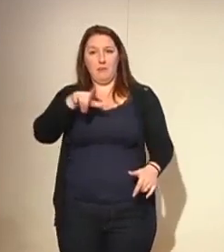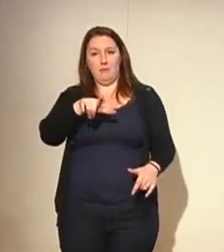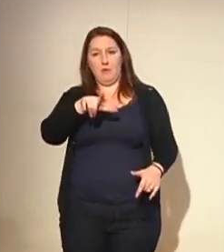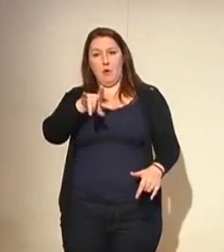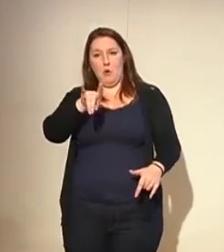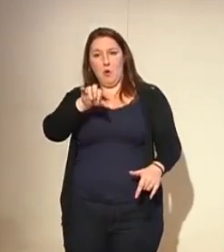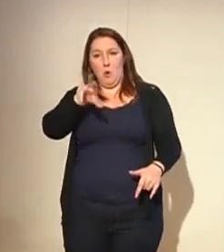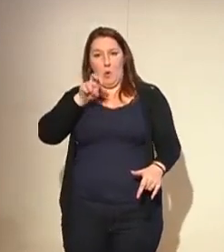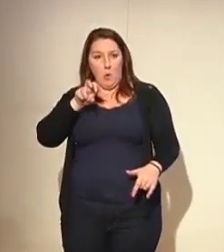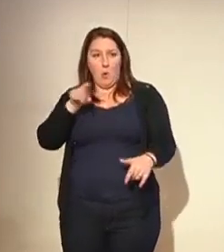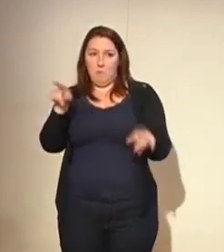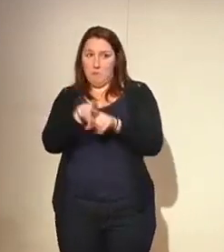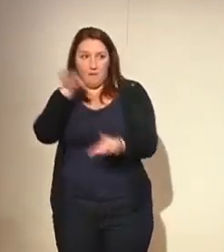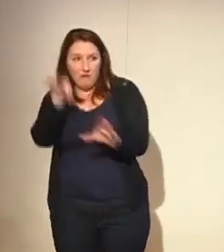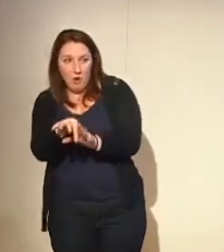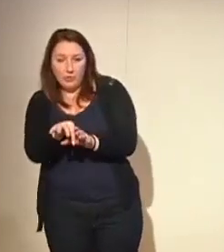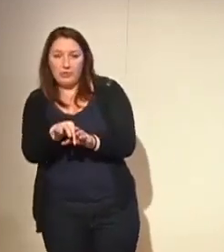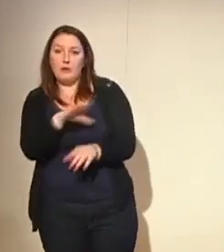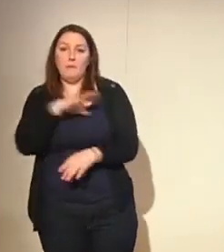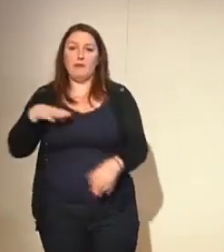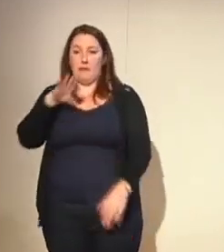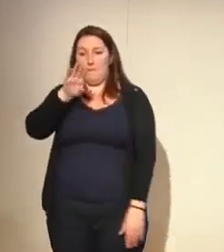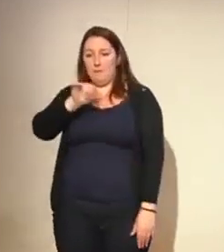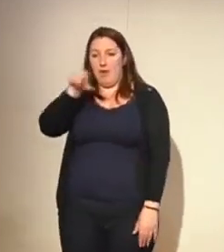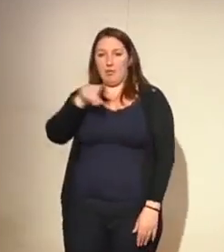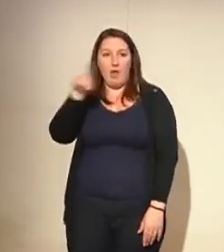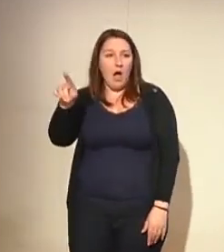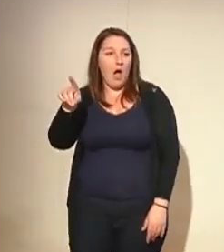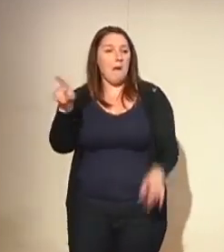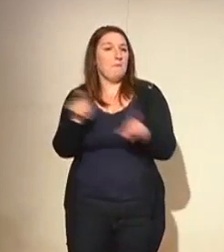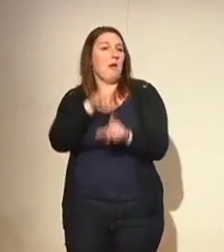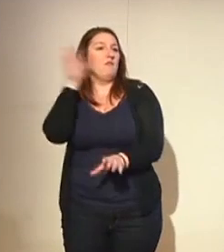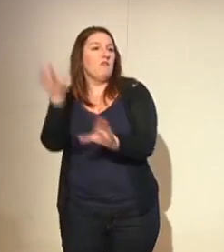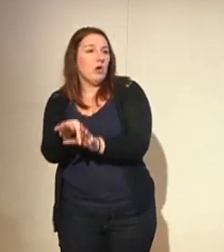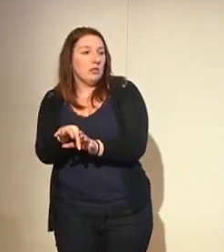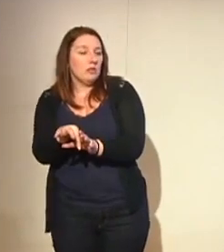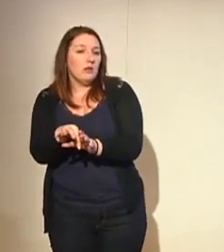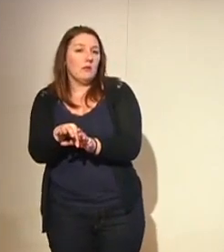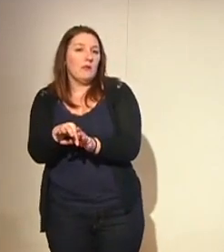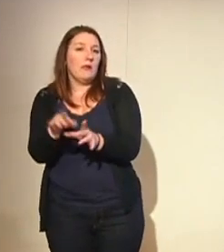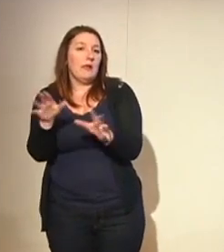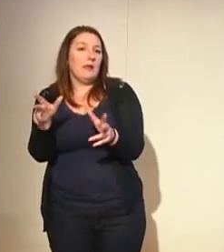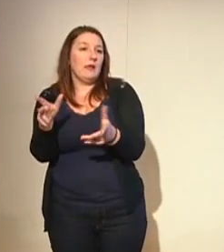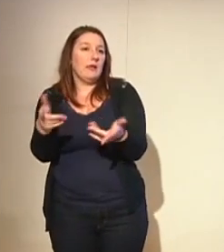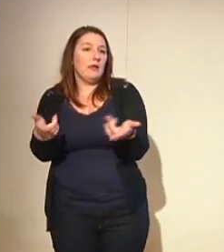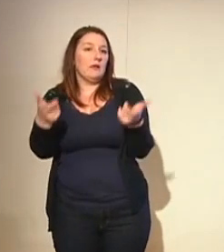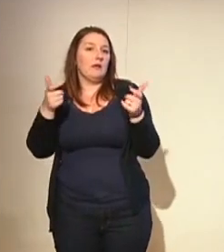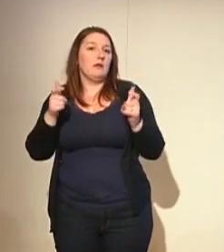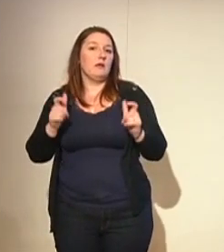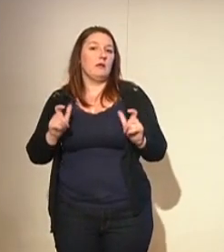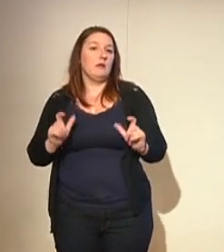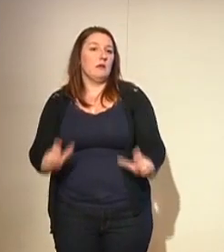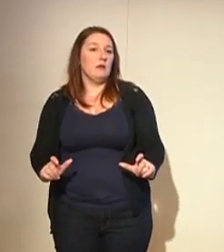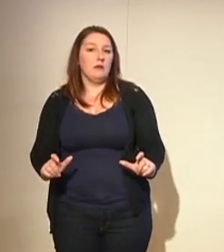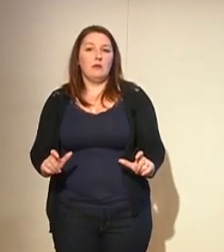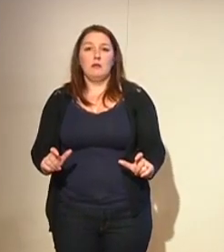même vote Bernard même vote ok nous passons